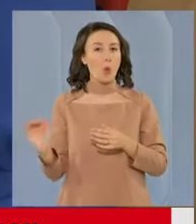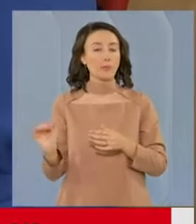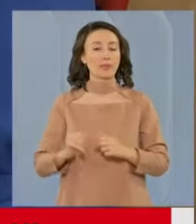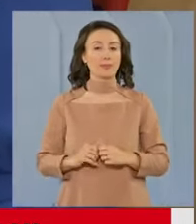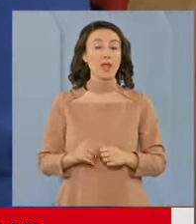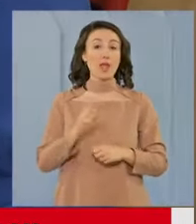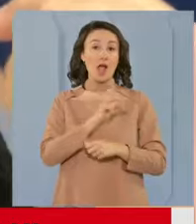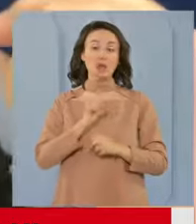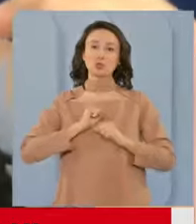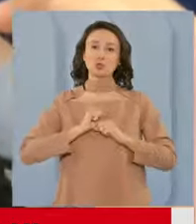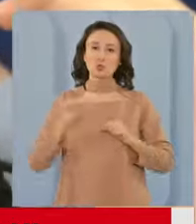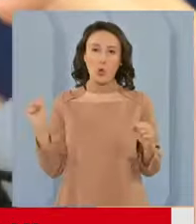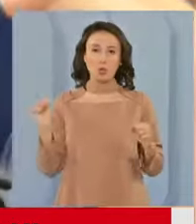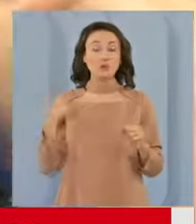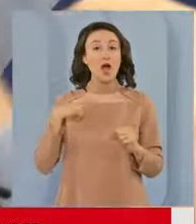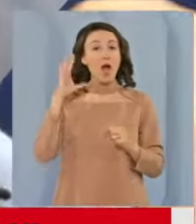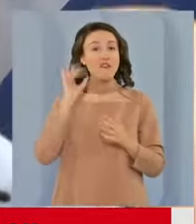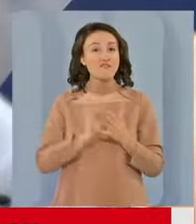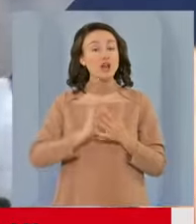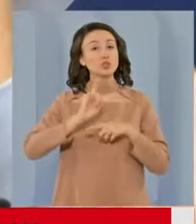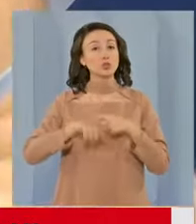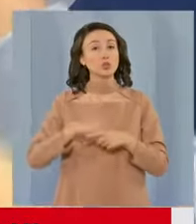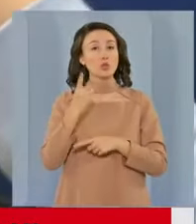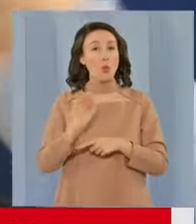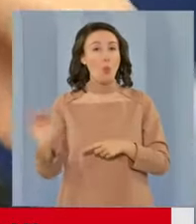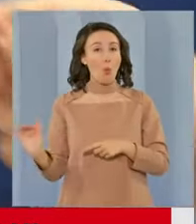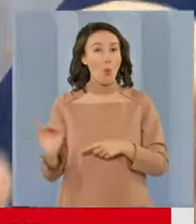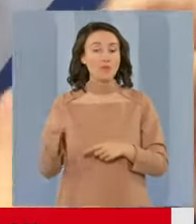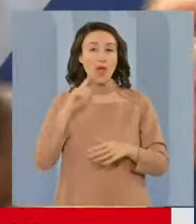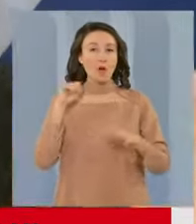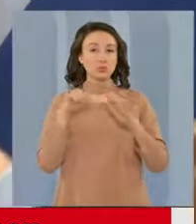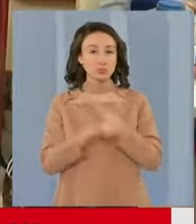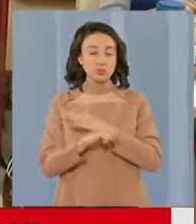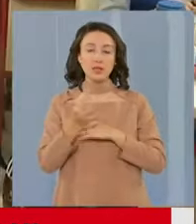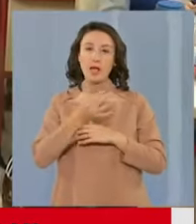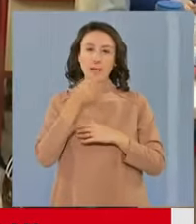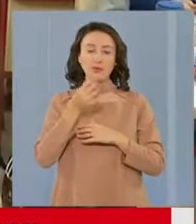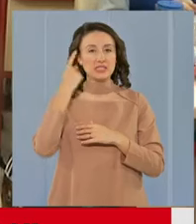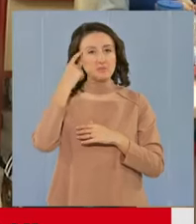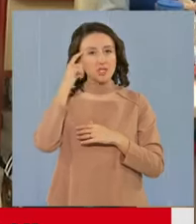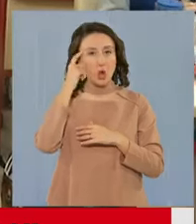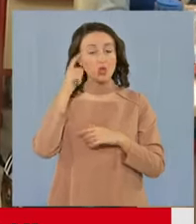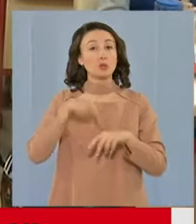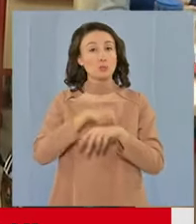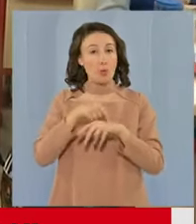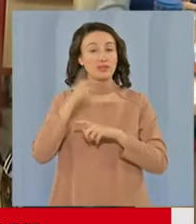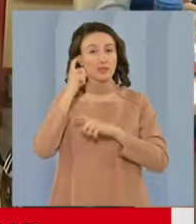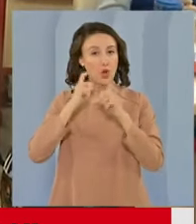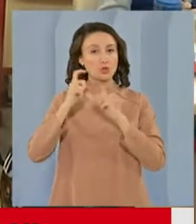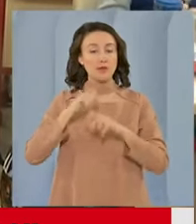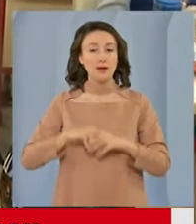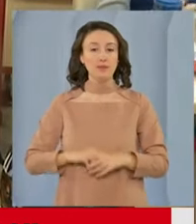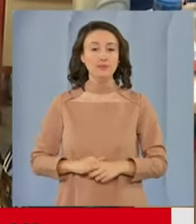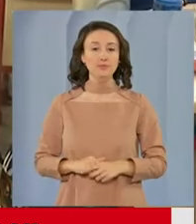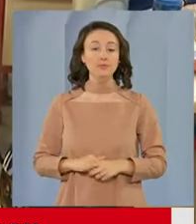mici. Cazul halucinant a ieșit la iveală după ce unul dintre minorii abuzați le-a povestit psihologilor clipe prin care a